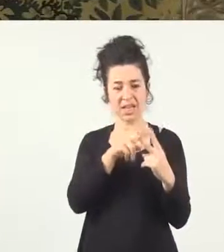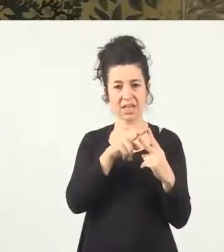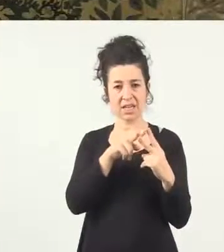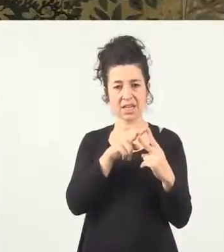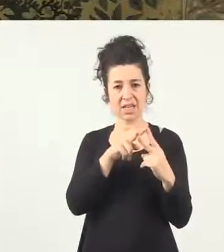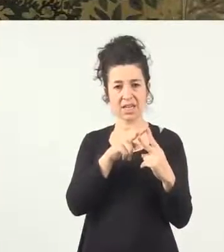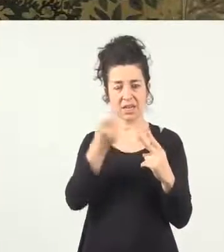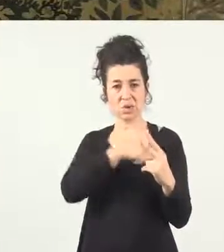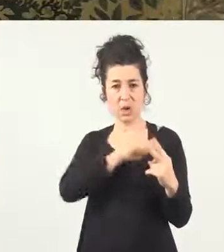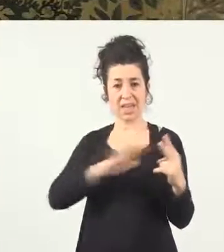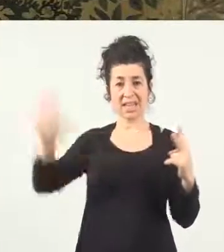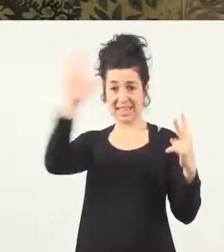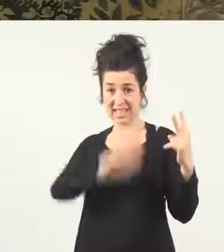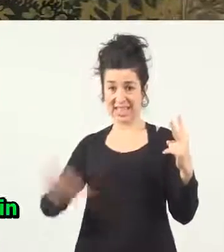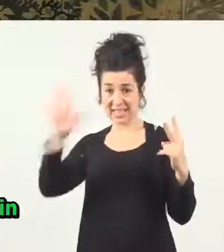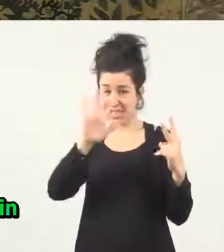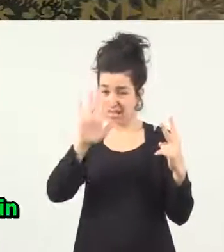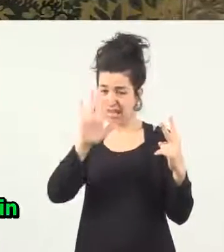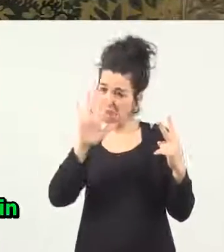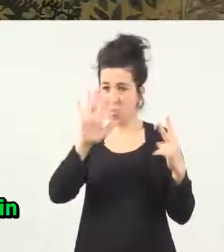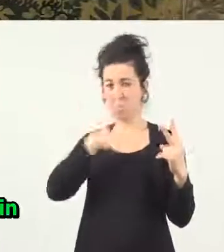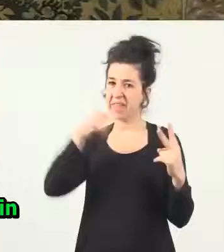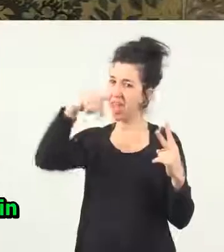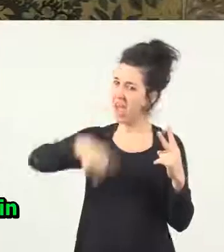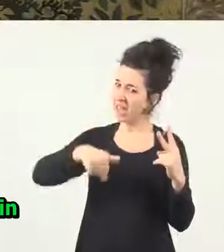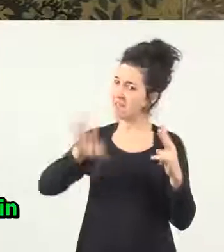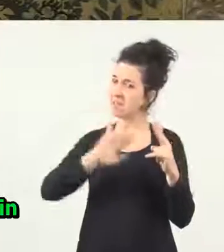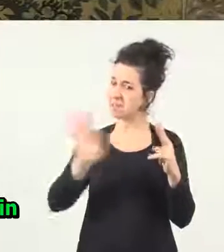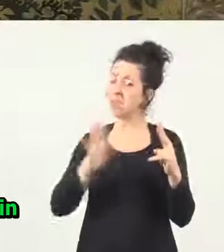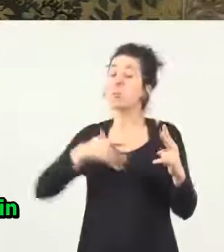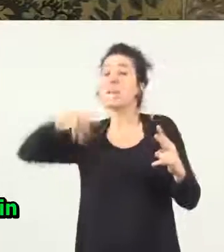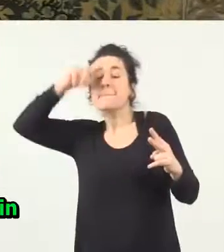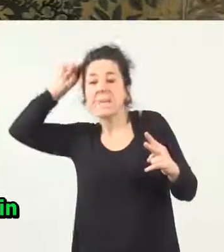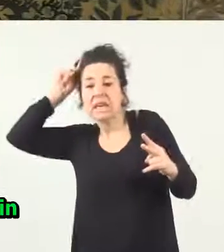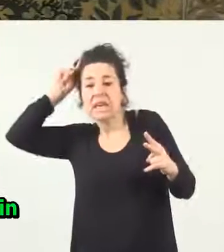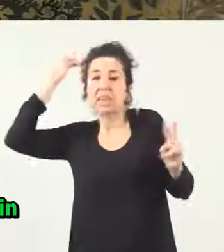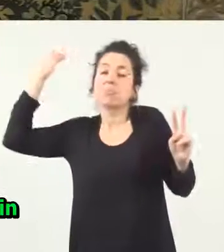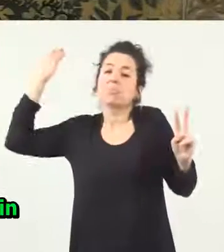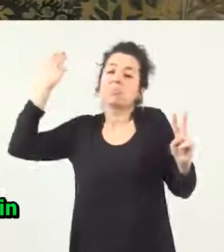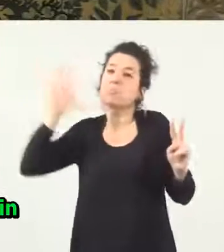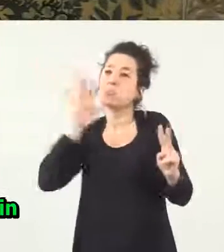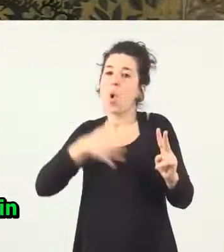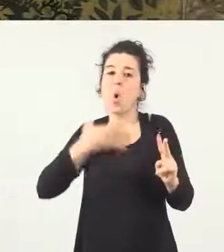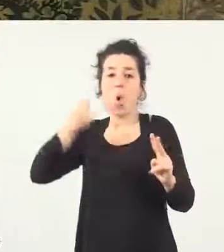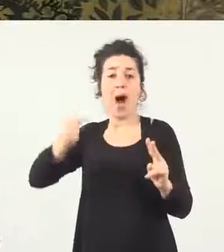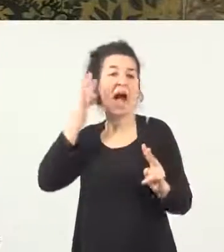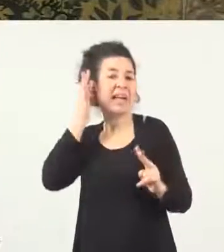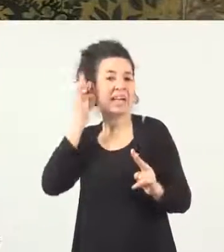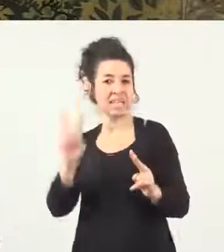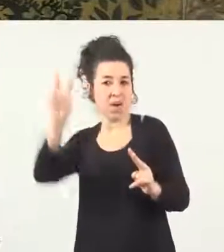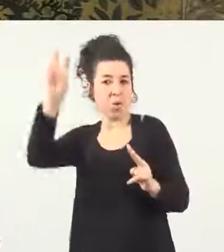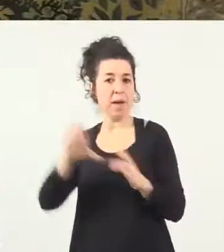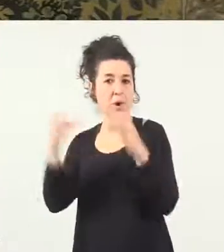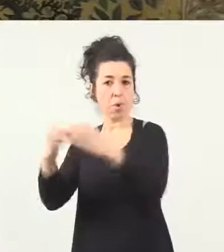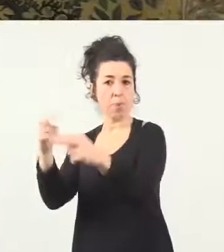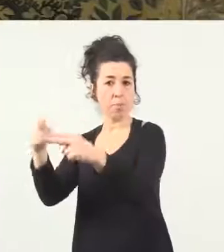mailan batez ere gertatzen ari da Euskal Herrian. Agian Madrilen gaur egun, zera, alkatesa berriarekin eta bueno, talde berriarekin agian